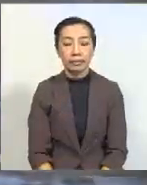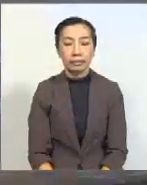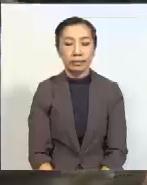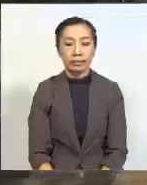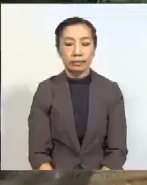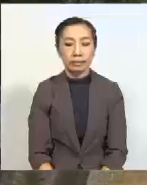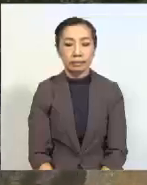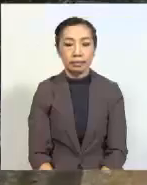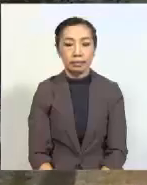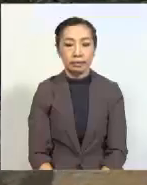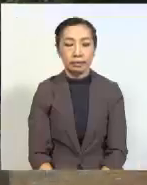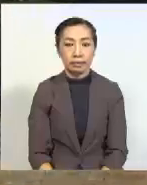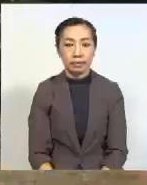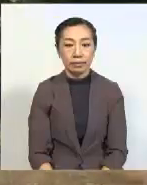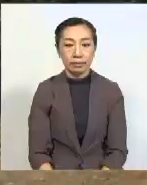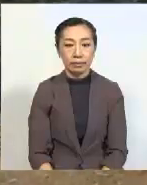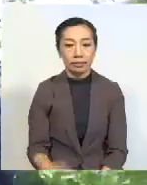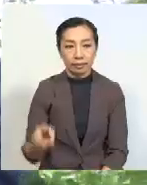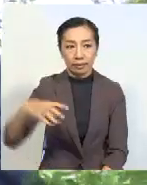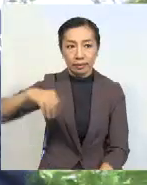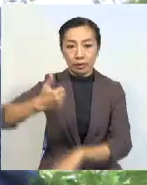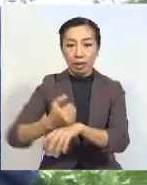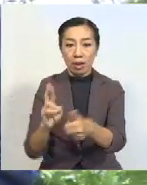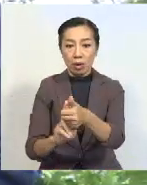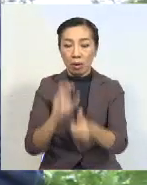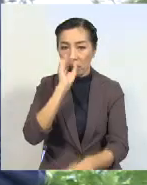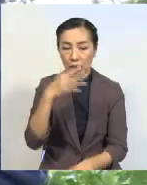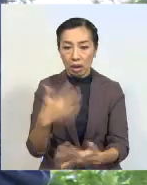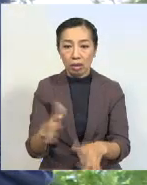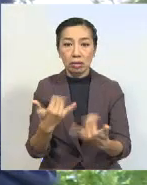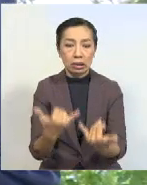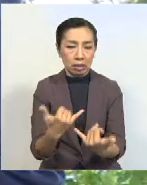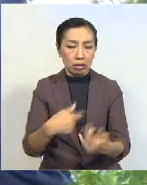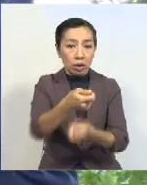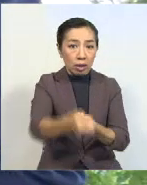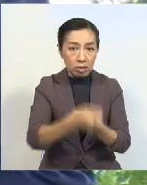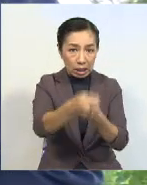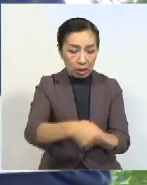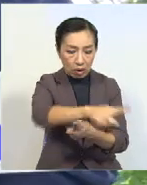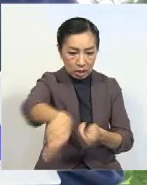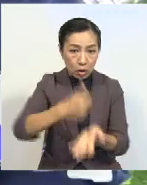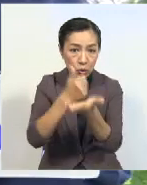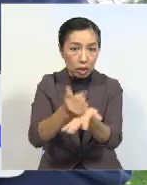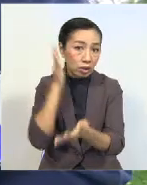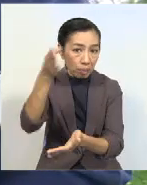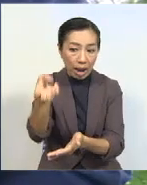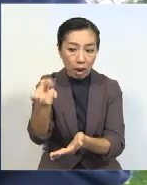อย่างที่รองอธิบดีกรมการข้าวบอกนะคะว่าตอนนี้การช่วยเหลือเยียวยาในเรื่องของเมล็ดพันธุ์ข้าวนั้น